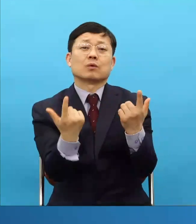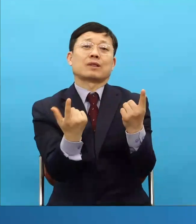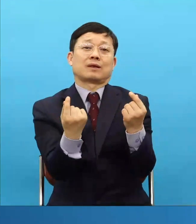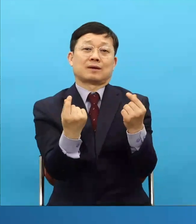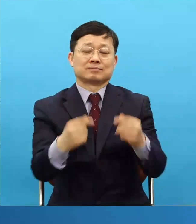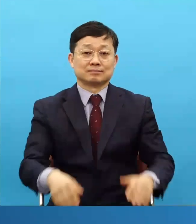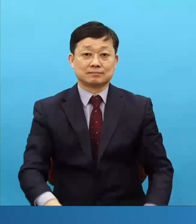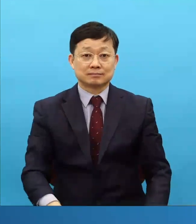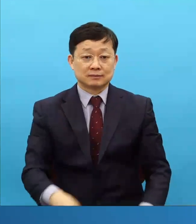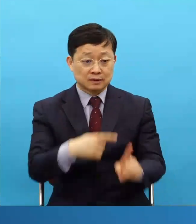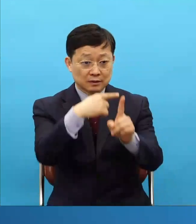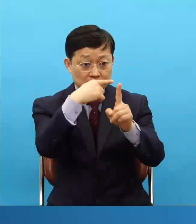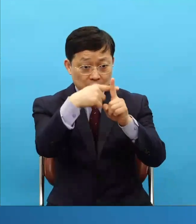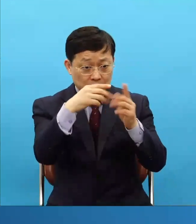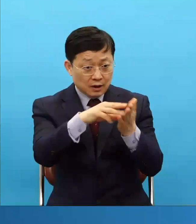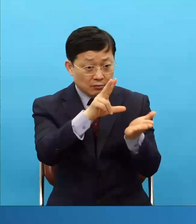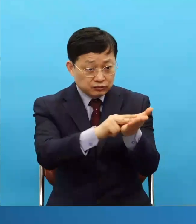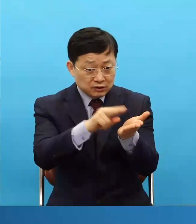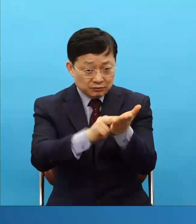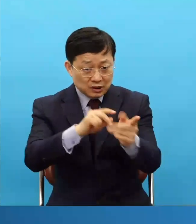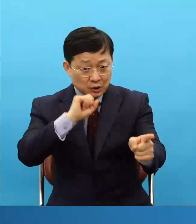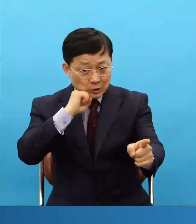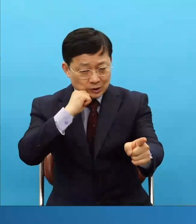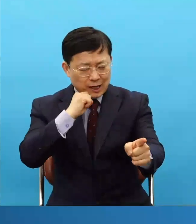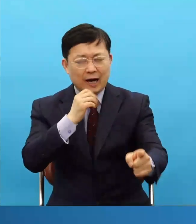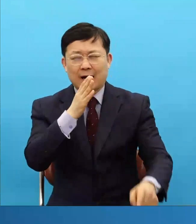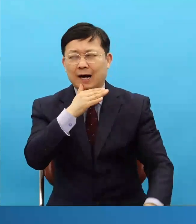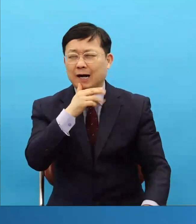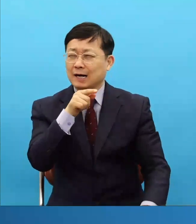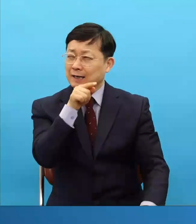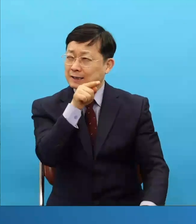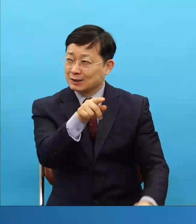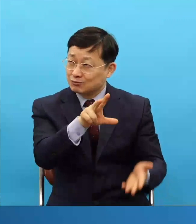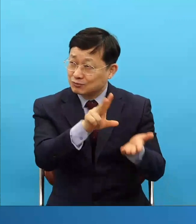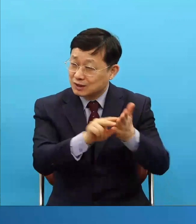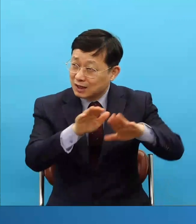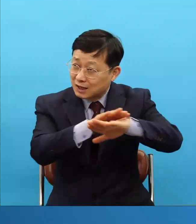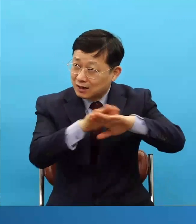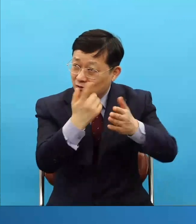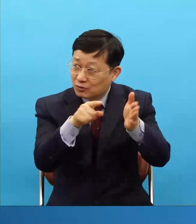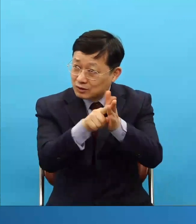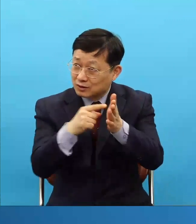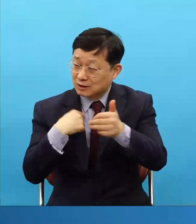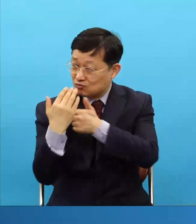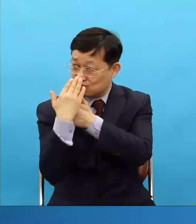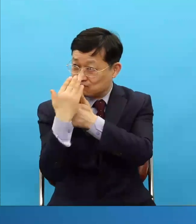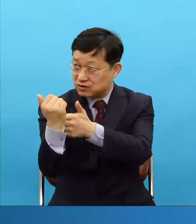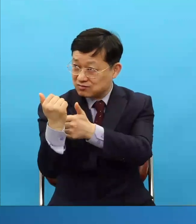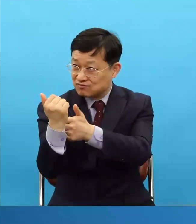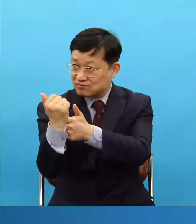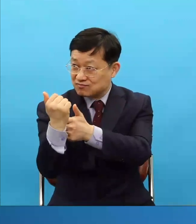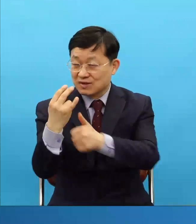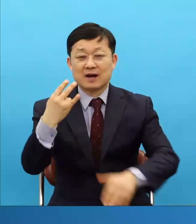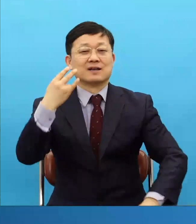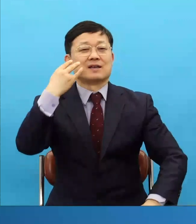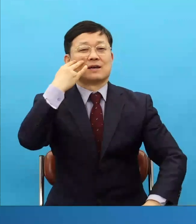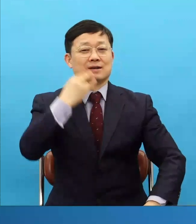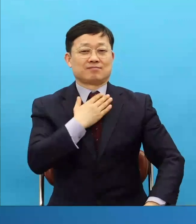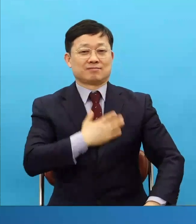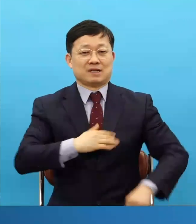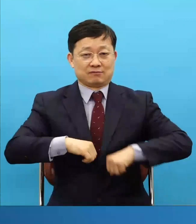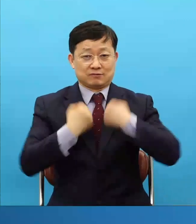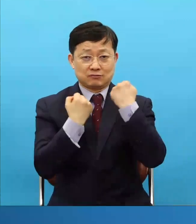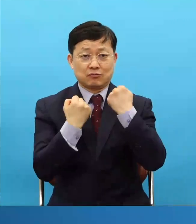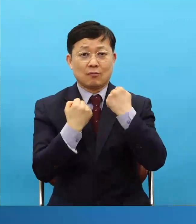you must 어려움이 remember. 보이거나 문제 보이면 이때를 위해서 하나님이 나를 부르셨다. And when you see a problem, 그 when you see a 응답을 difficulty, 받으세요. realize that God has called